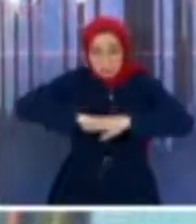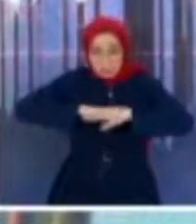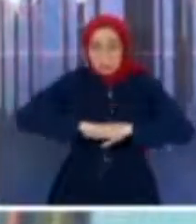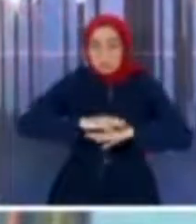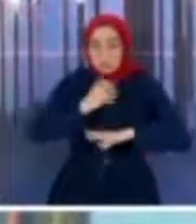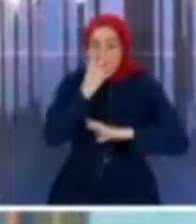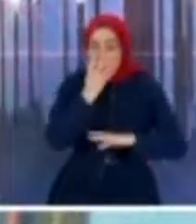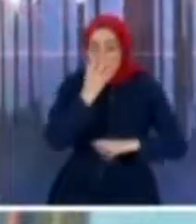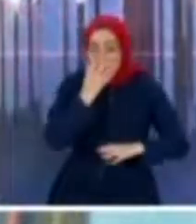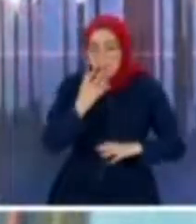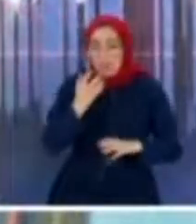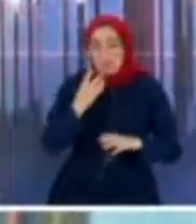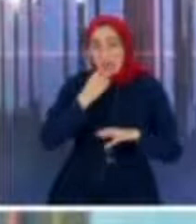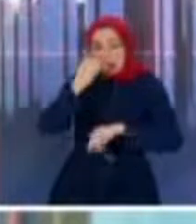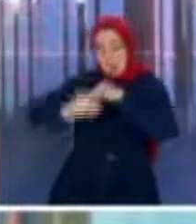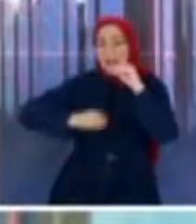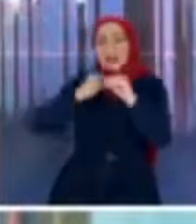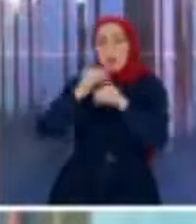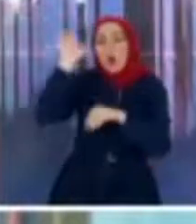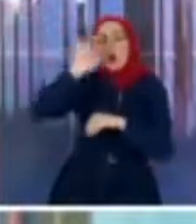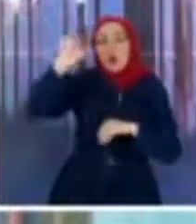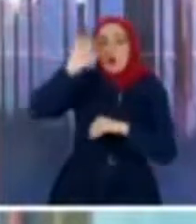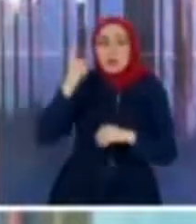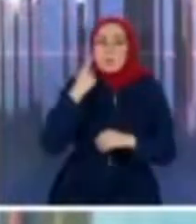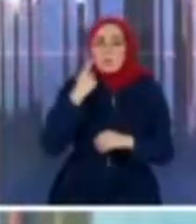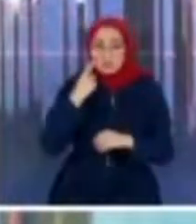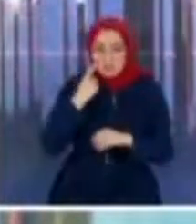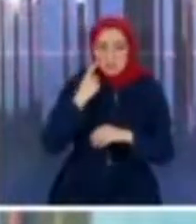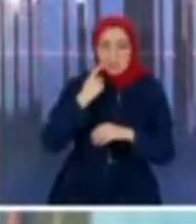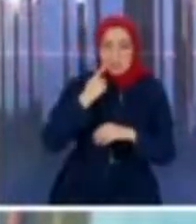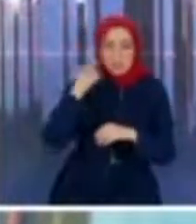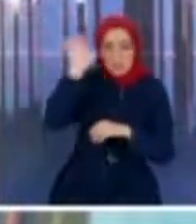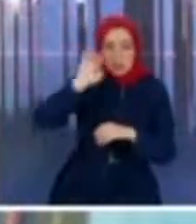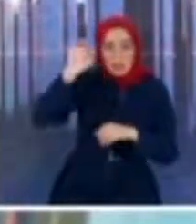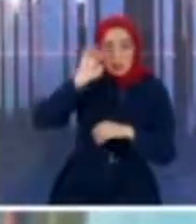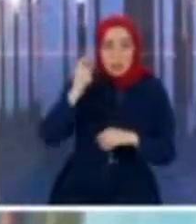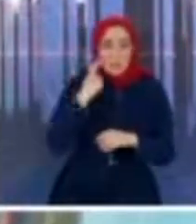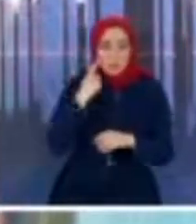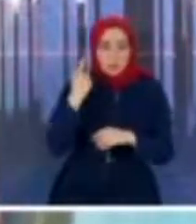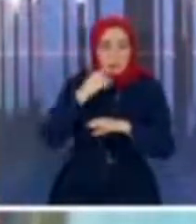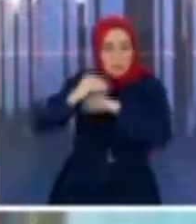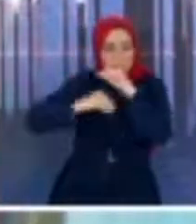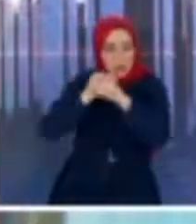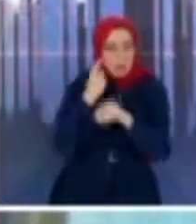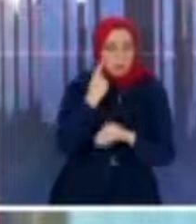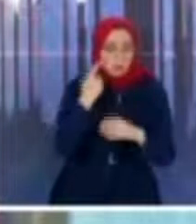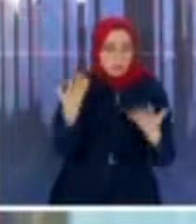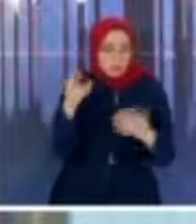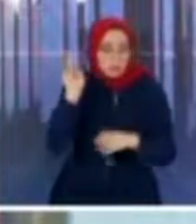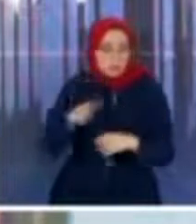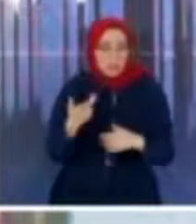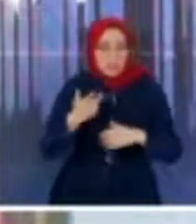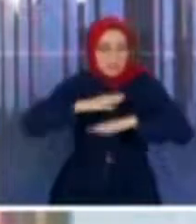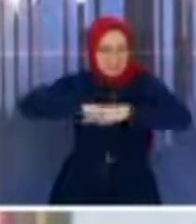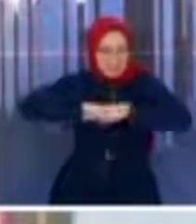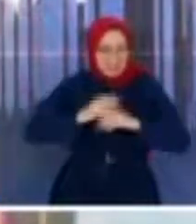الدول المتقدمة أو على الأقل الضفة الأخرى من البحر الأبيض المتوسط، ما عادش نحكيه على تدريب، هذا وليت كيما